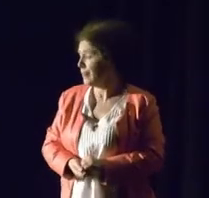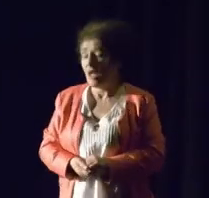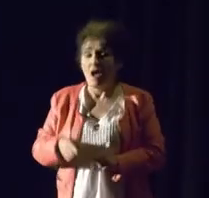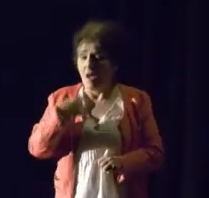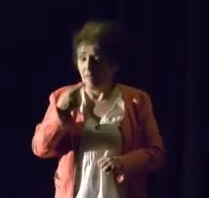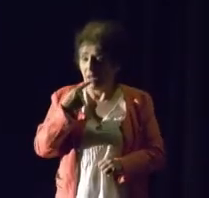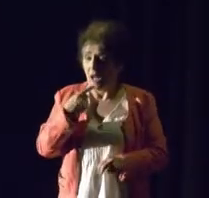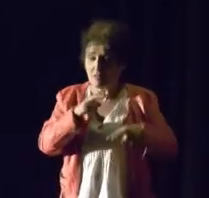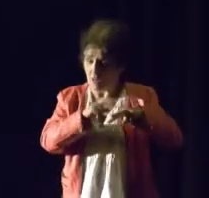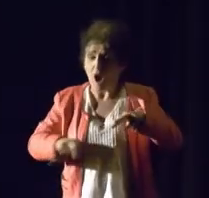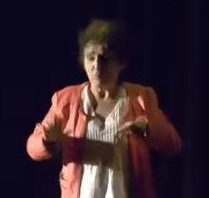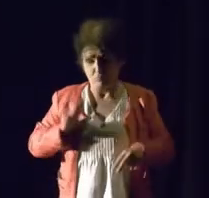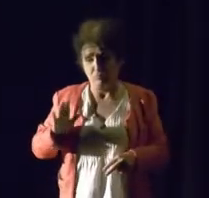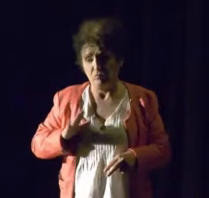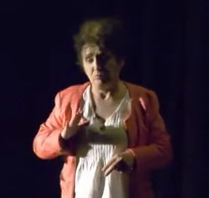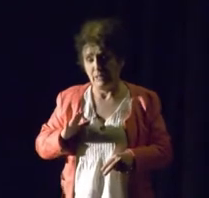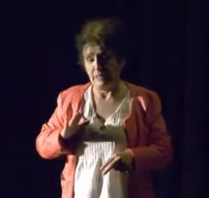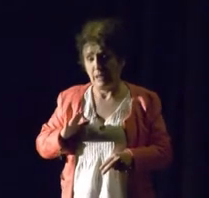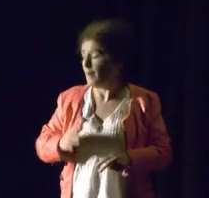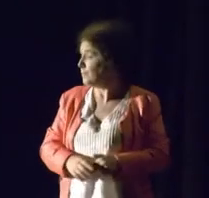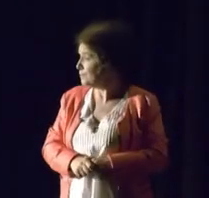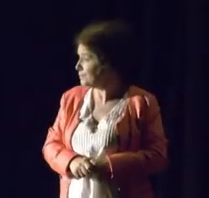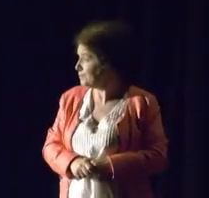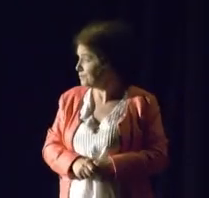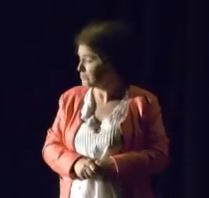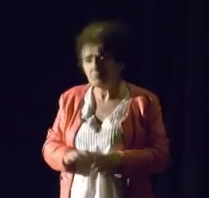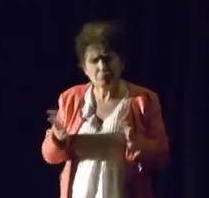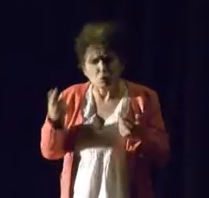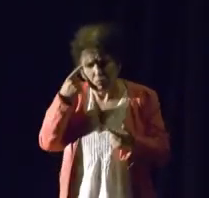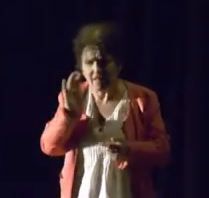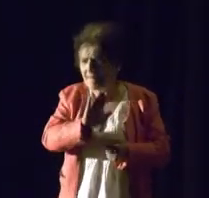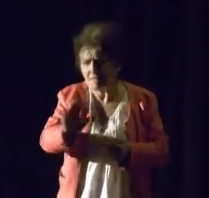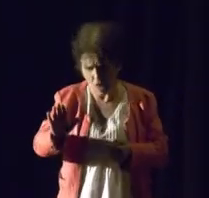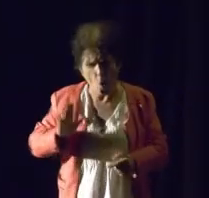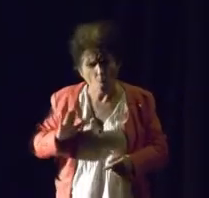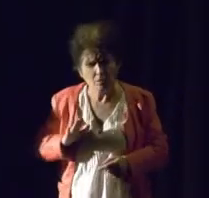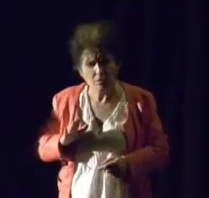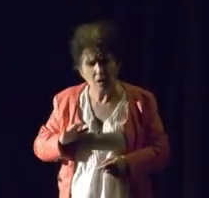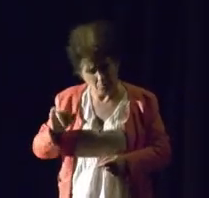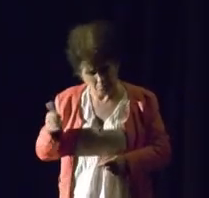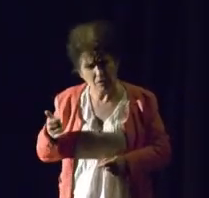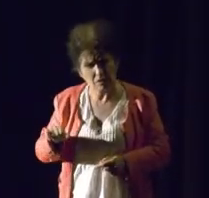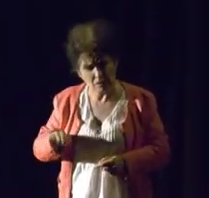Викаат, абортусот бил опасен. Што мислите вие, опасен? Да?